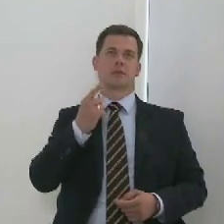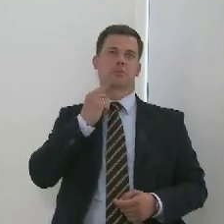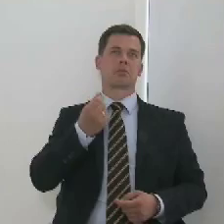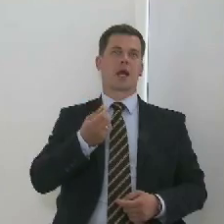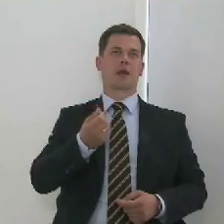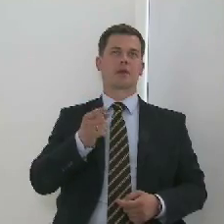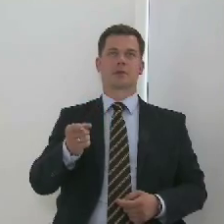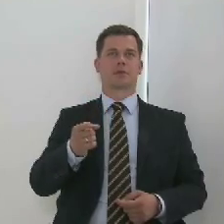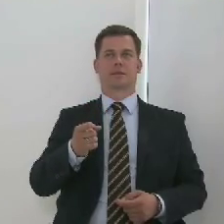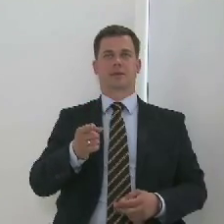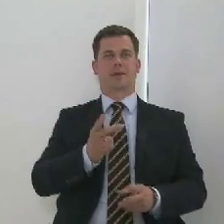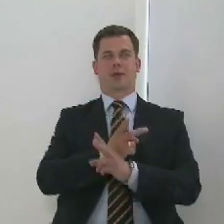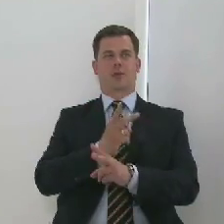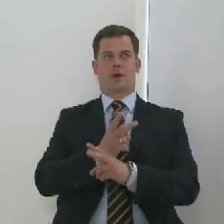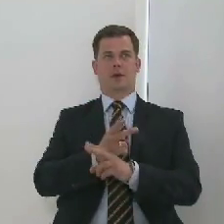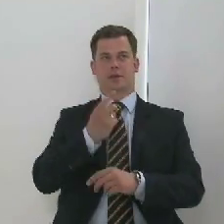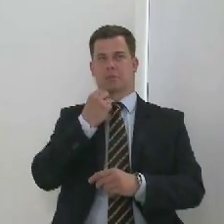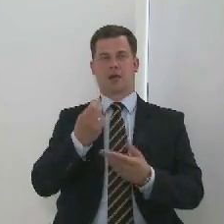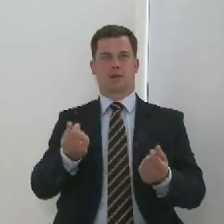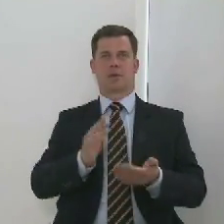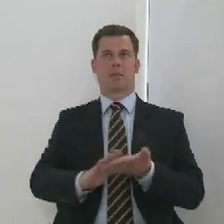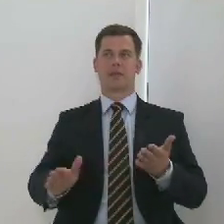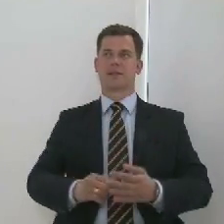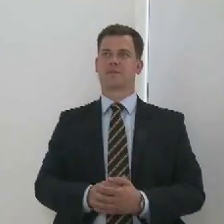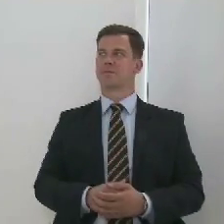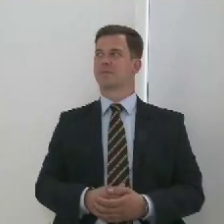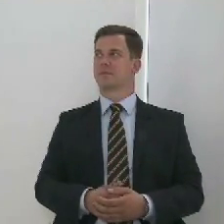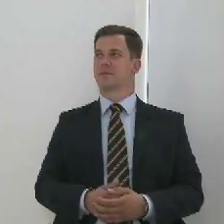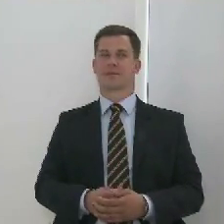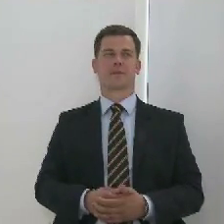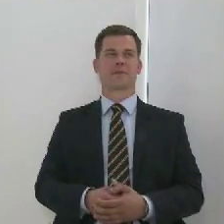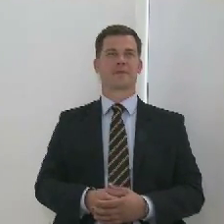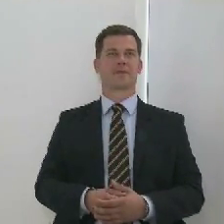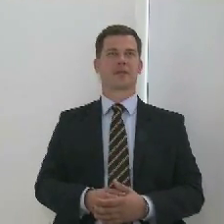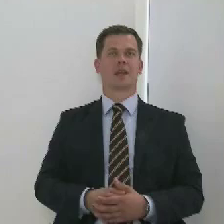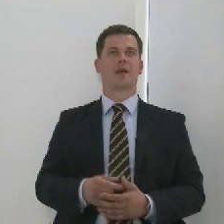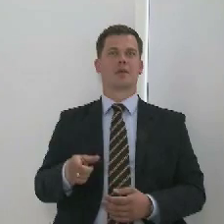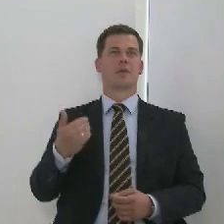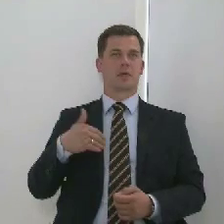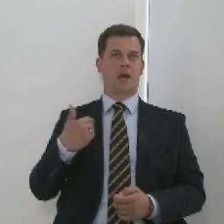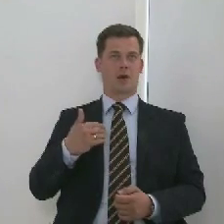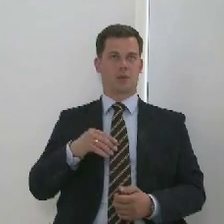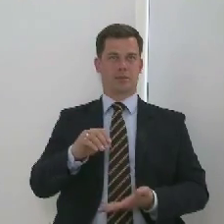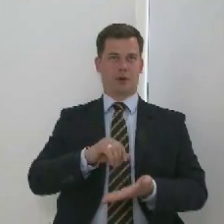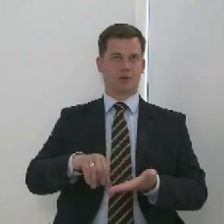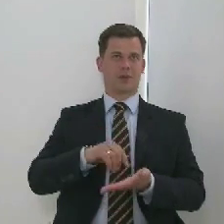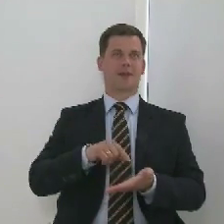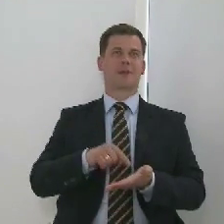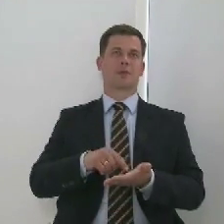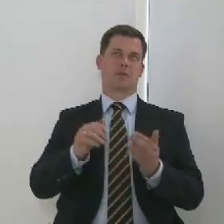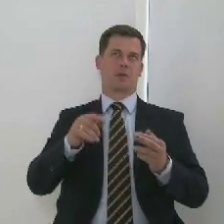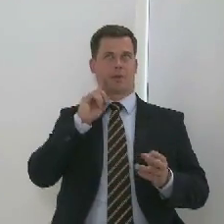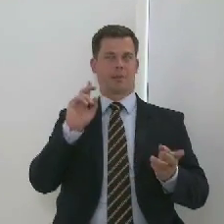To jest neutralny smak. I my ten biały proszek, który może się kojarzyć